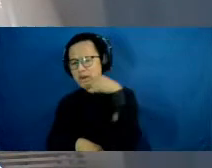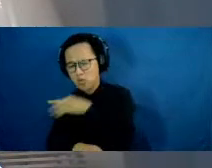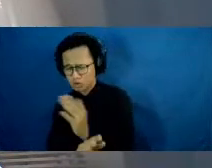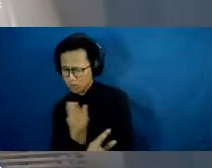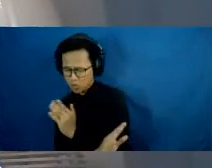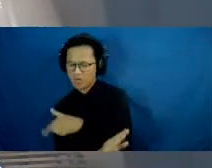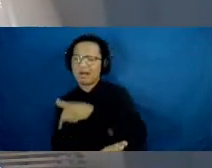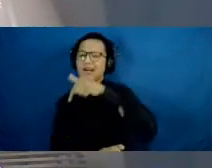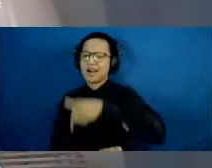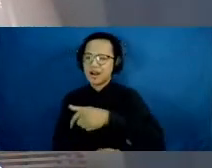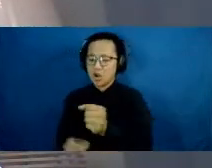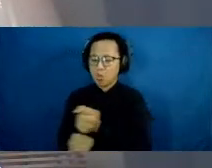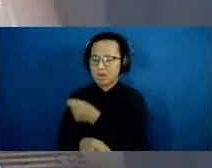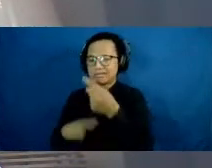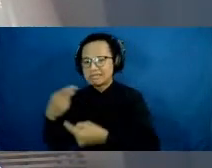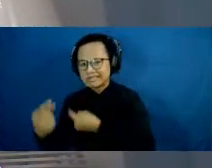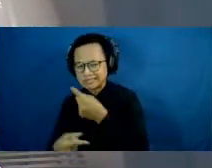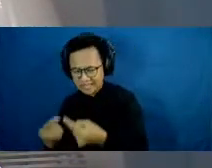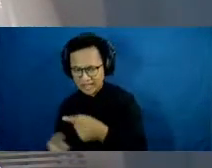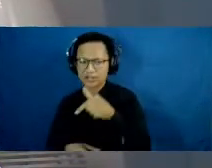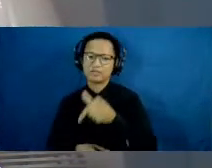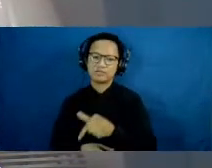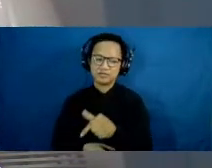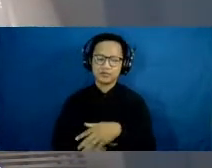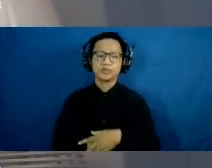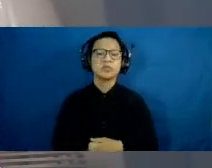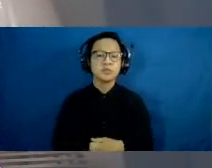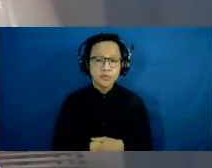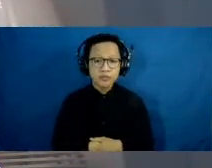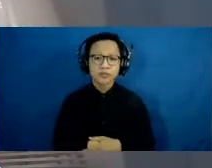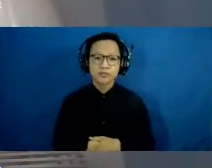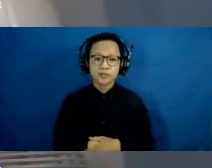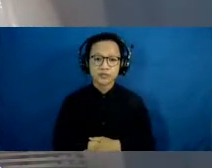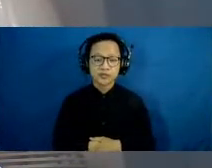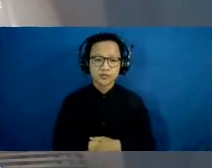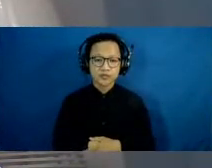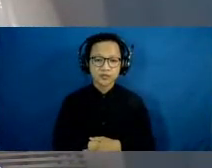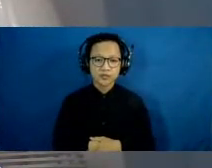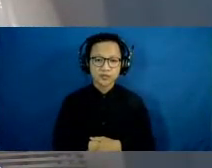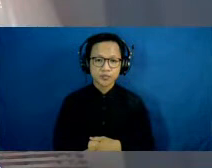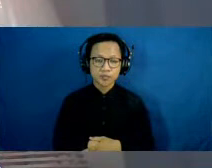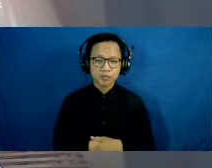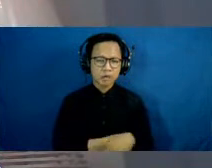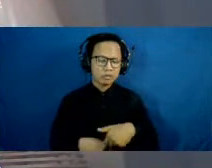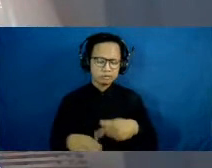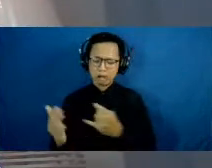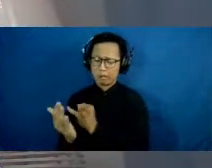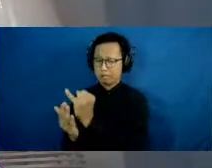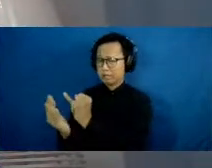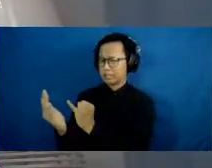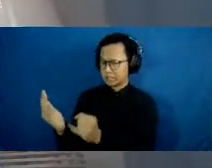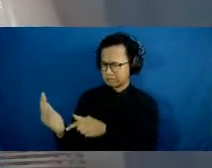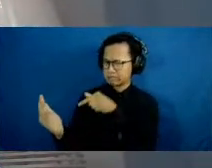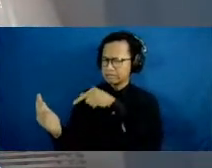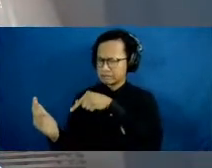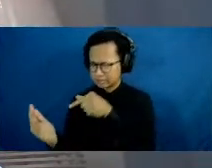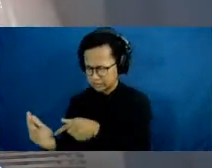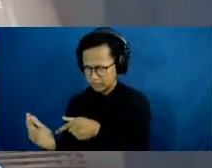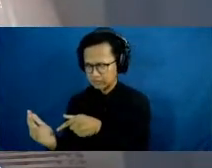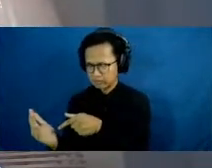akan dibuka ini. Bahkan sebelum itu pun kita dari mulai penentuan desain interior pun kita ikut